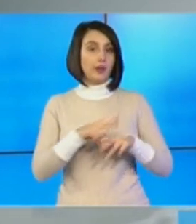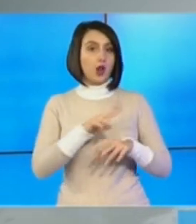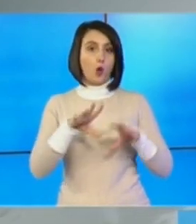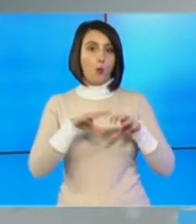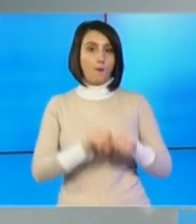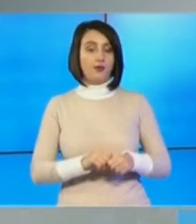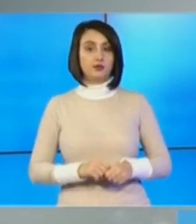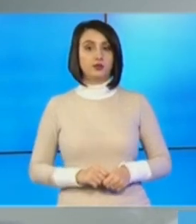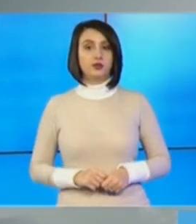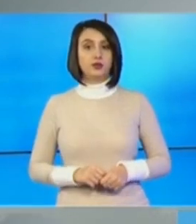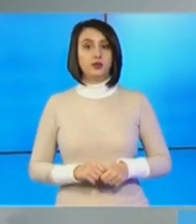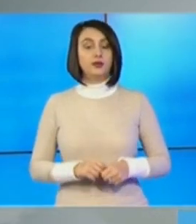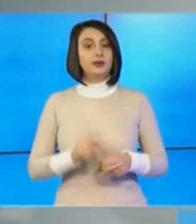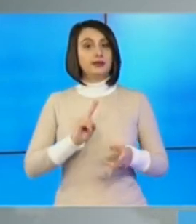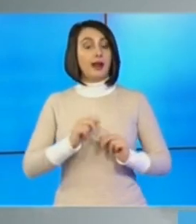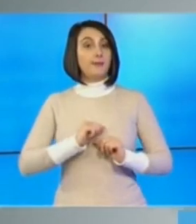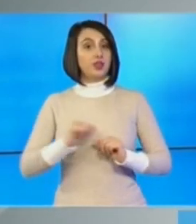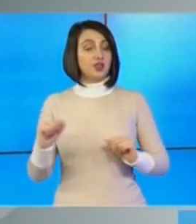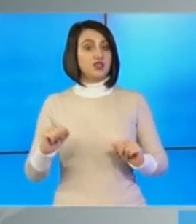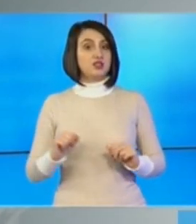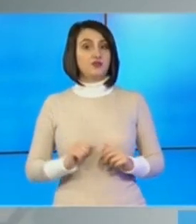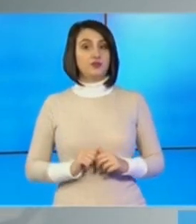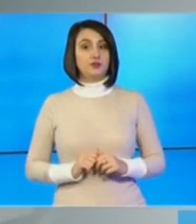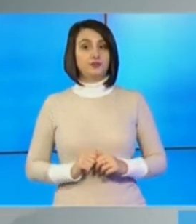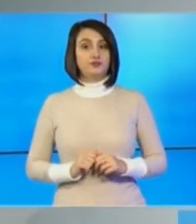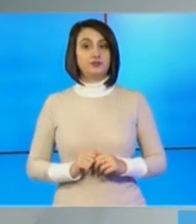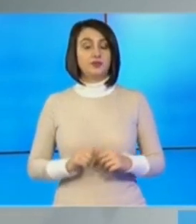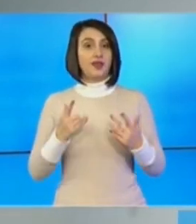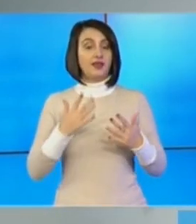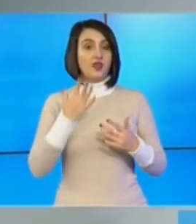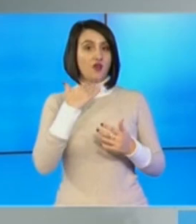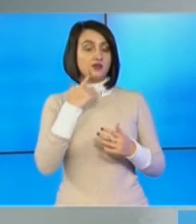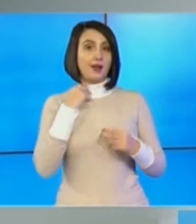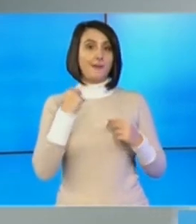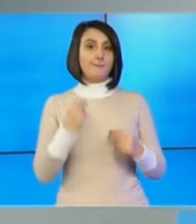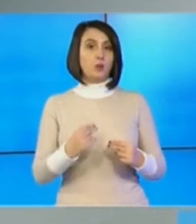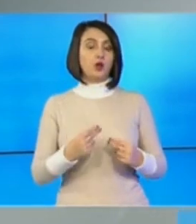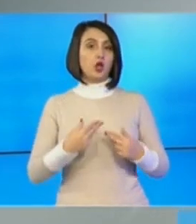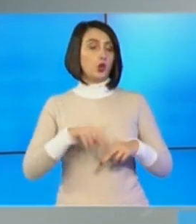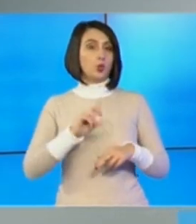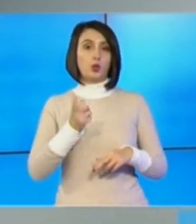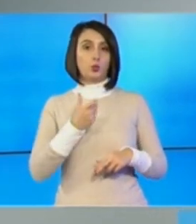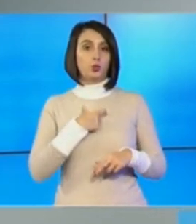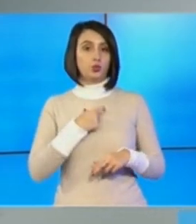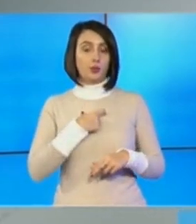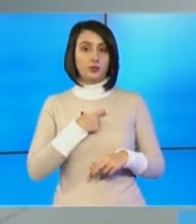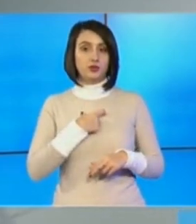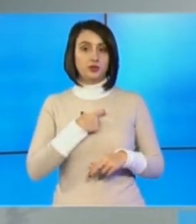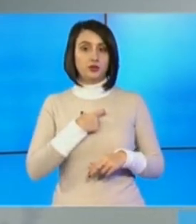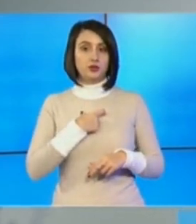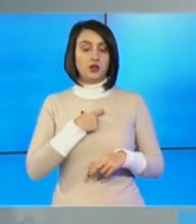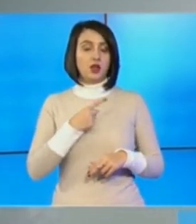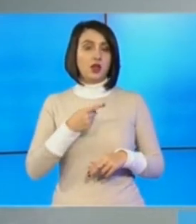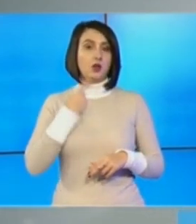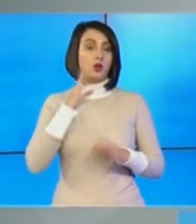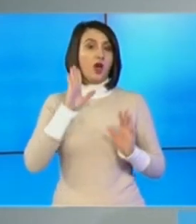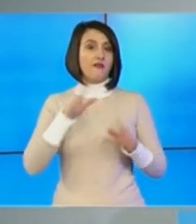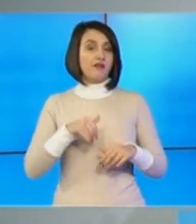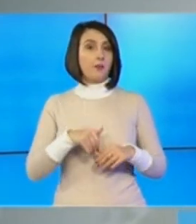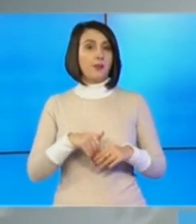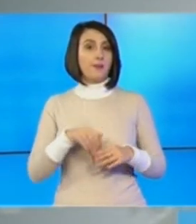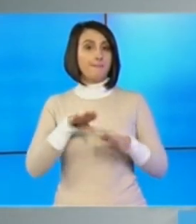ocupate. Iar în terapie intensivă, bineînțeles, de câteva zile bune, noi nu ne putem lăuda că am